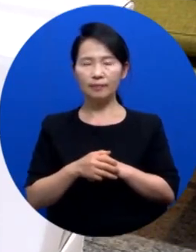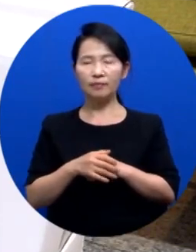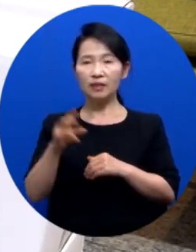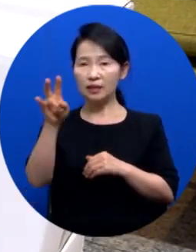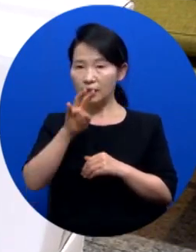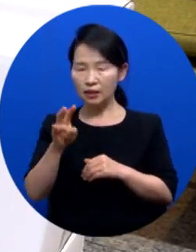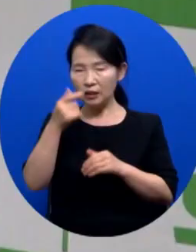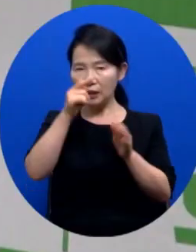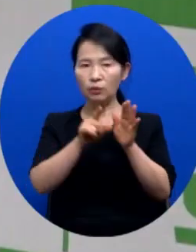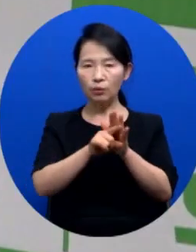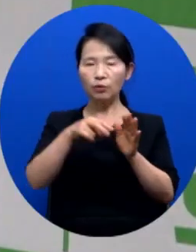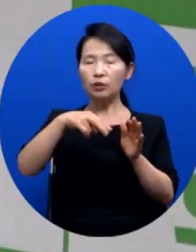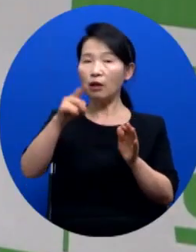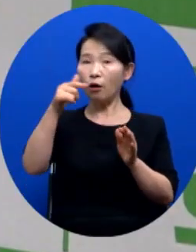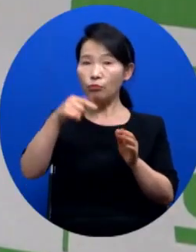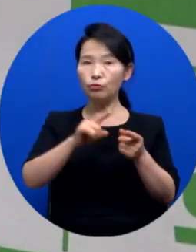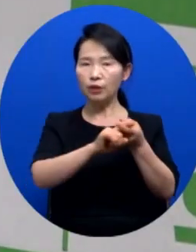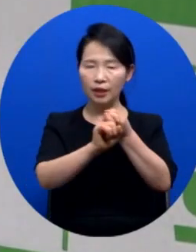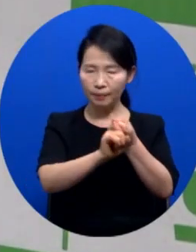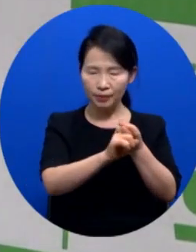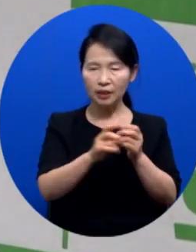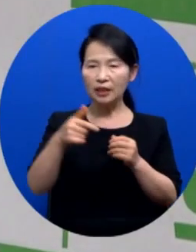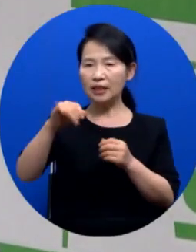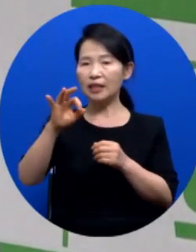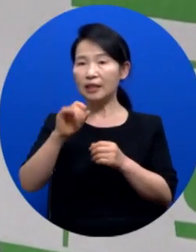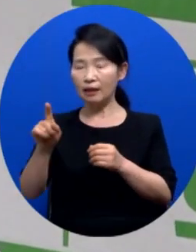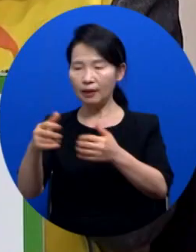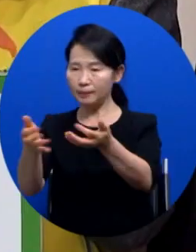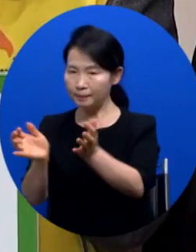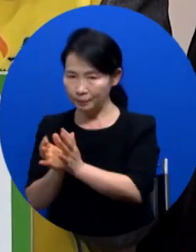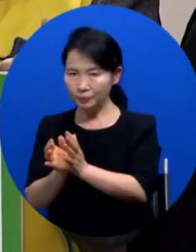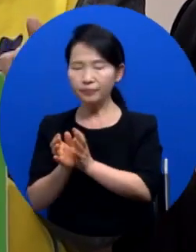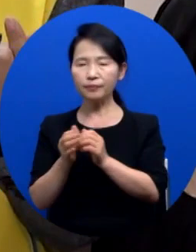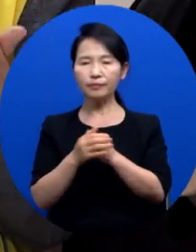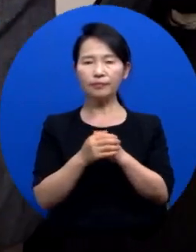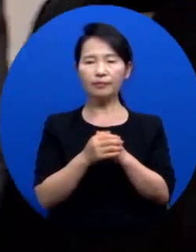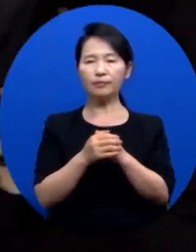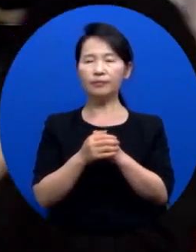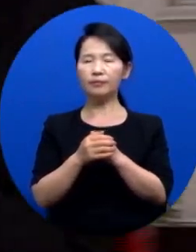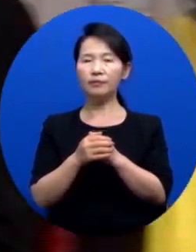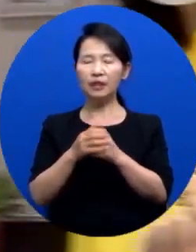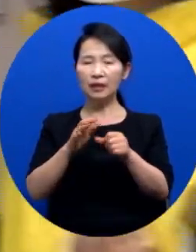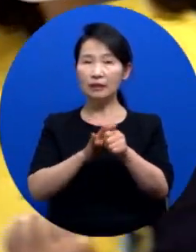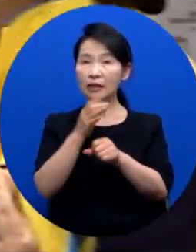시흥시 기독교 서구연합회는 기아대책 희망상자 캠페인과 함께 사랑의 쌀 나눔